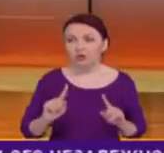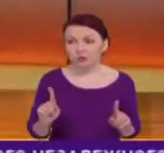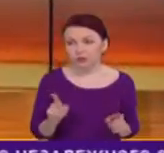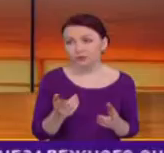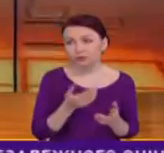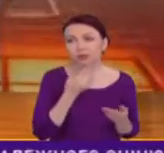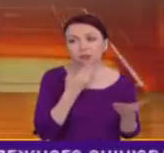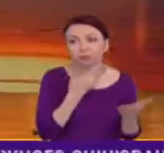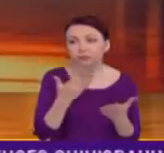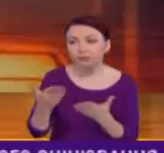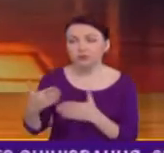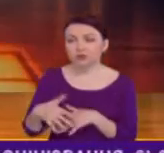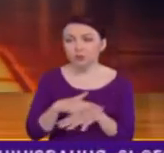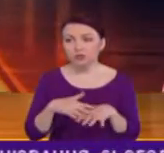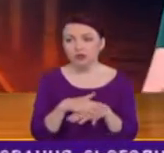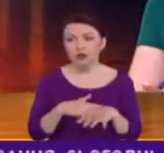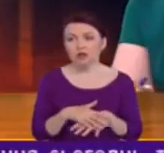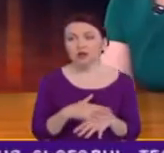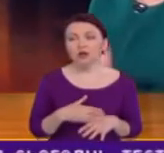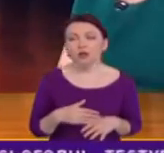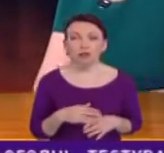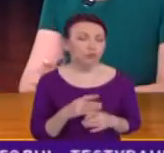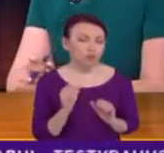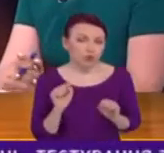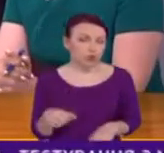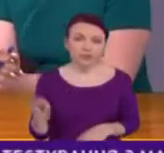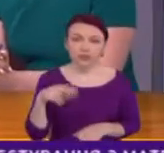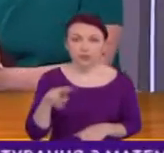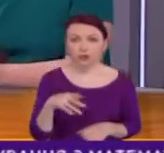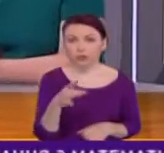опитування. І чому ні, щоб в Деснянському районі.